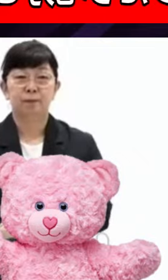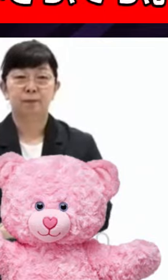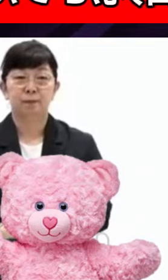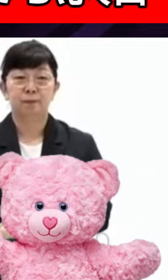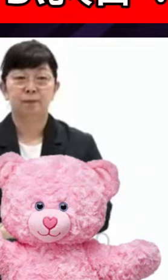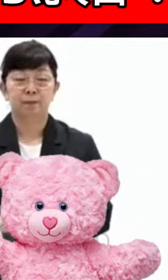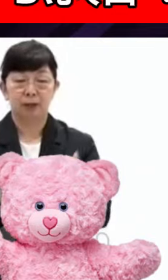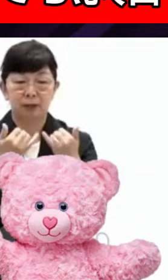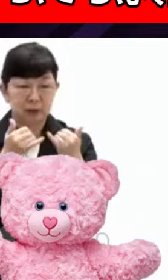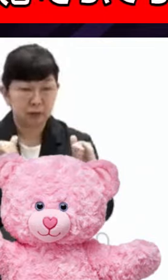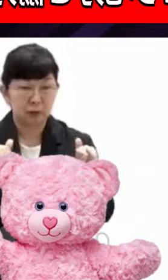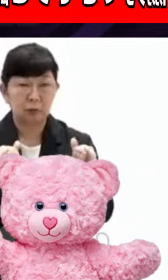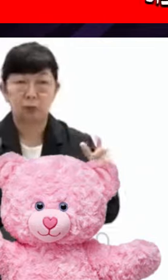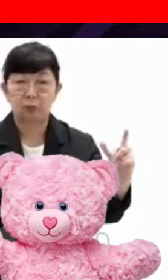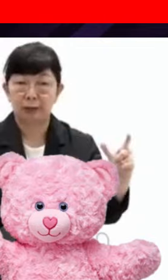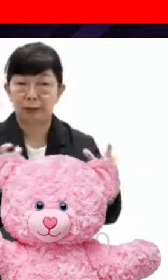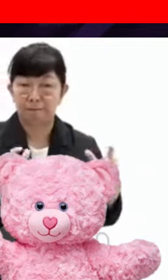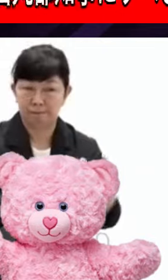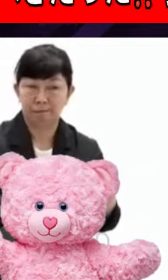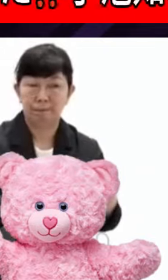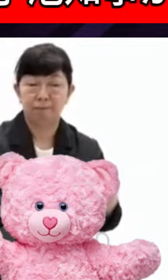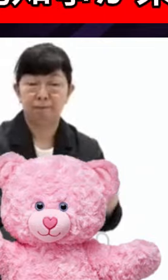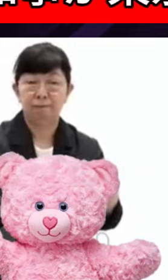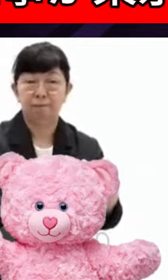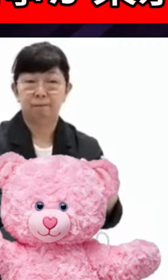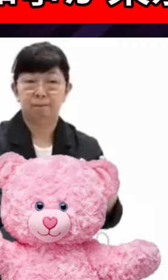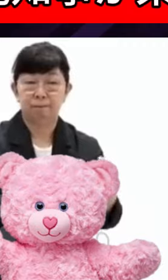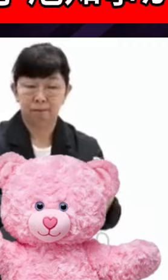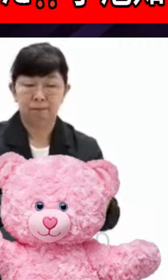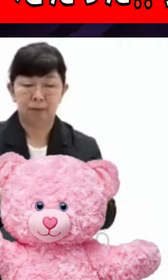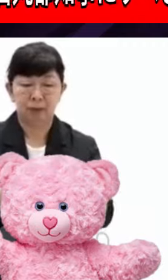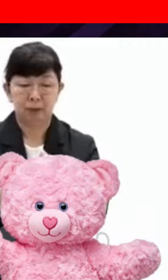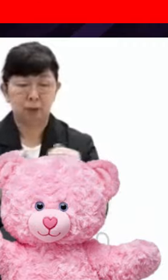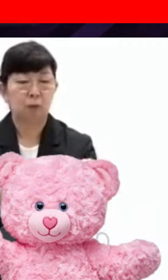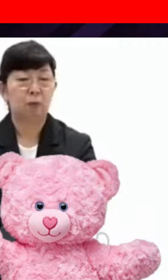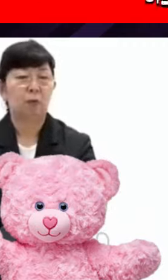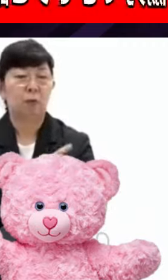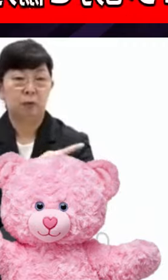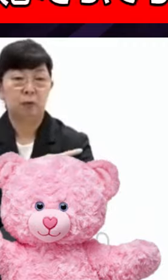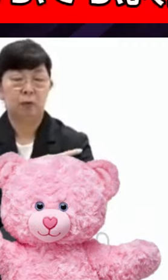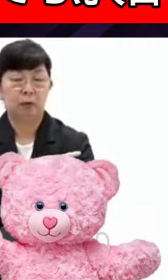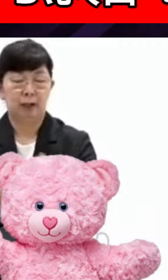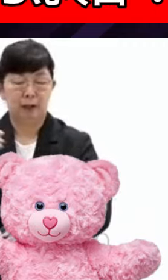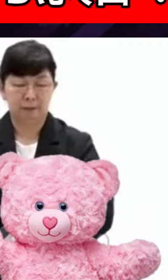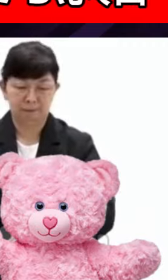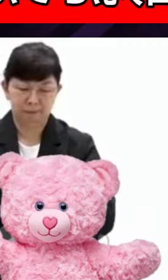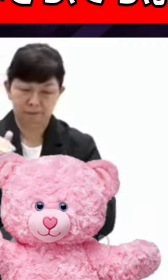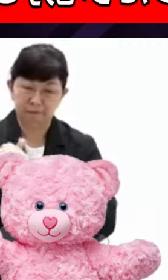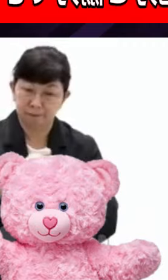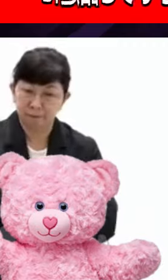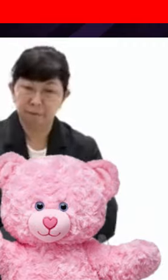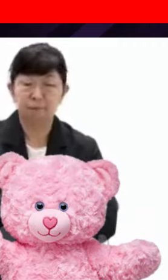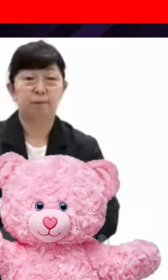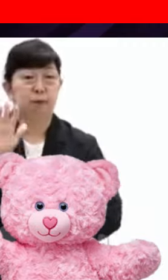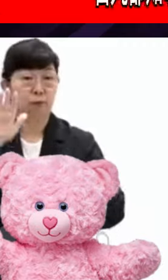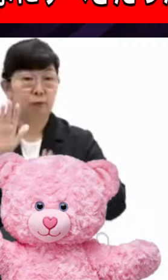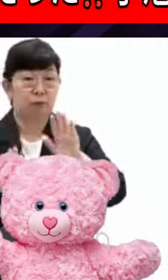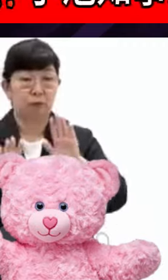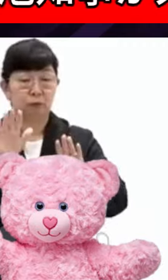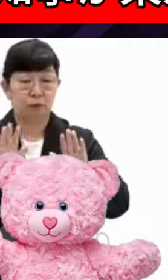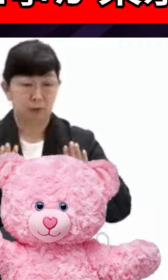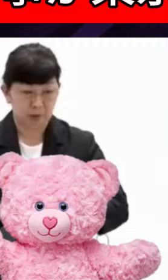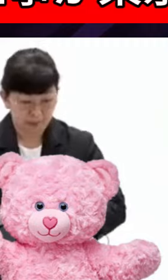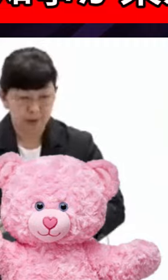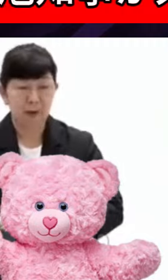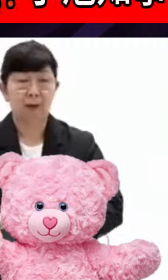人口減でかつ、国力が低下という状況にあるわけですけれども、で